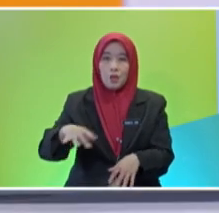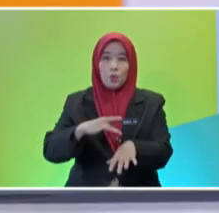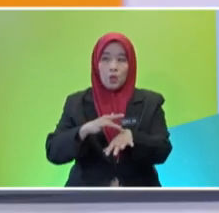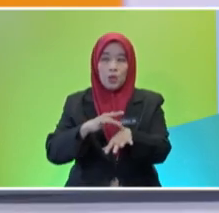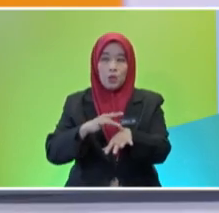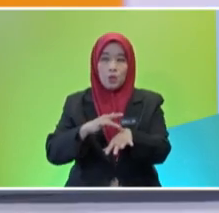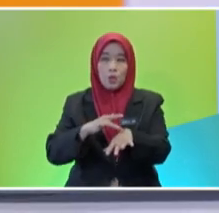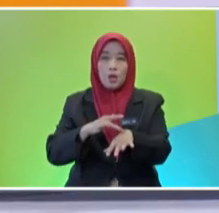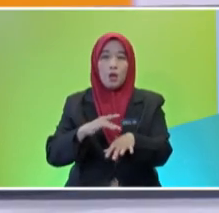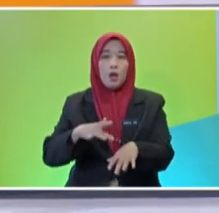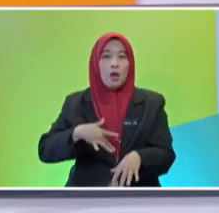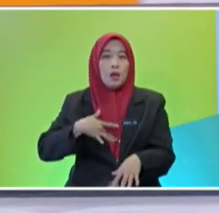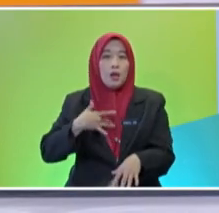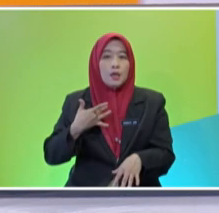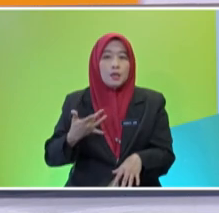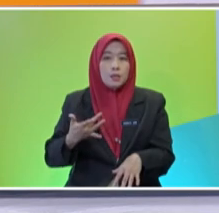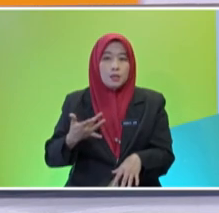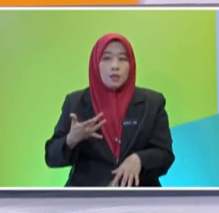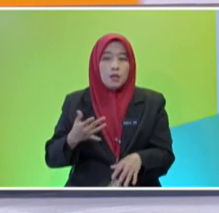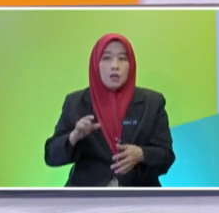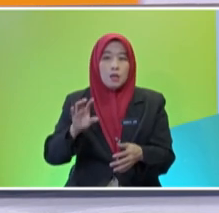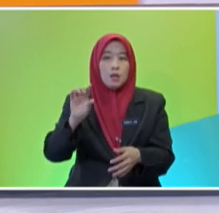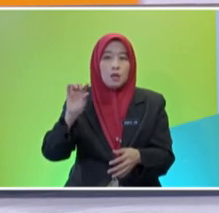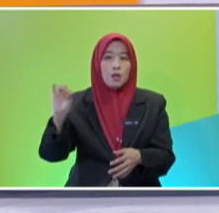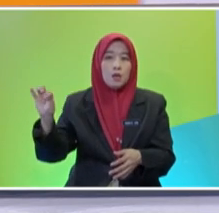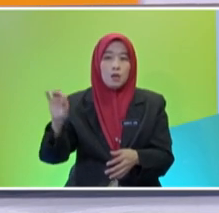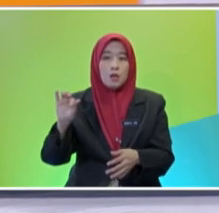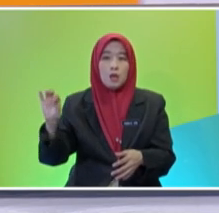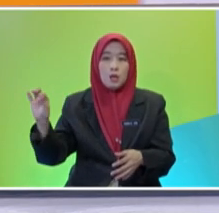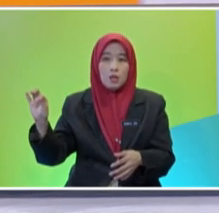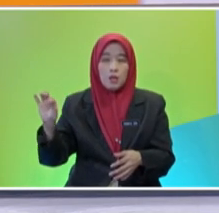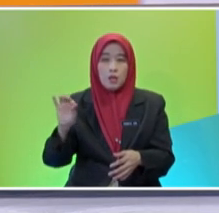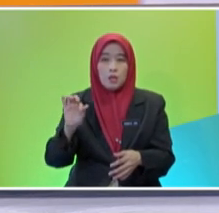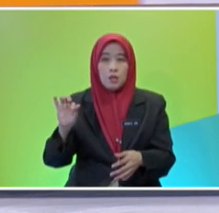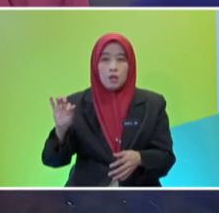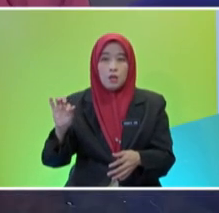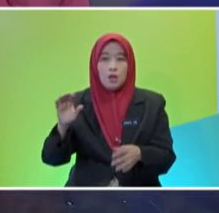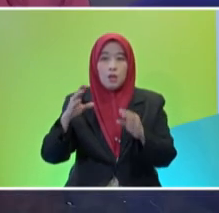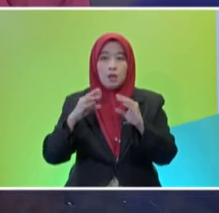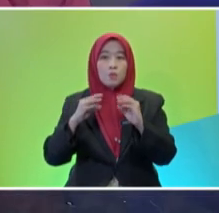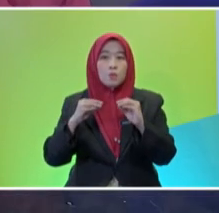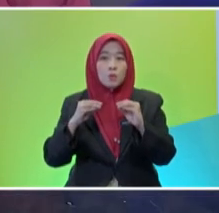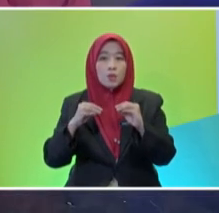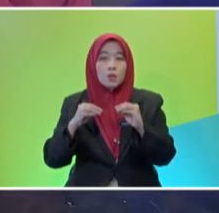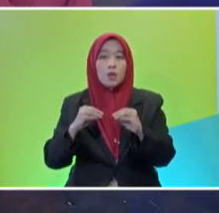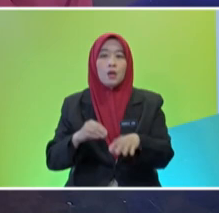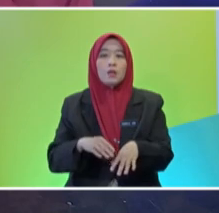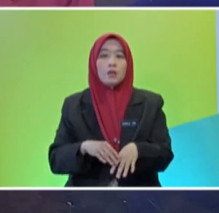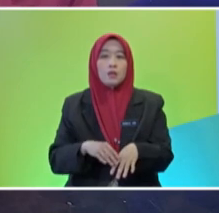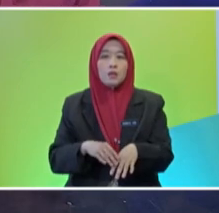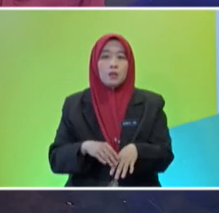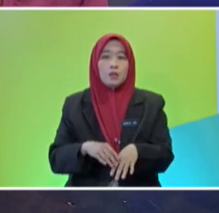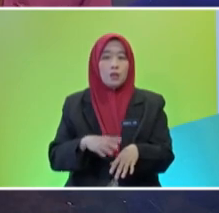Kulit juga yang merasa kita rasa kasar. Cuba Irfan pegang baju Irfan. Kasar sikit. Kasar sikit kan?